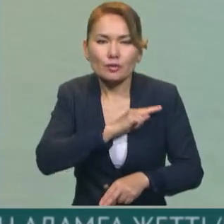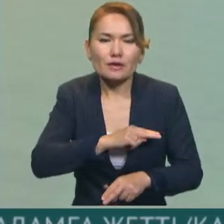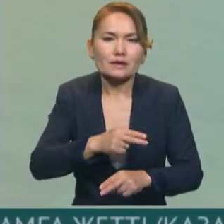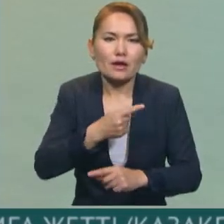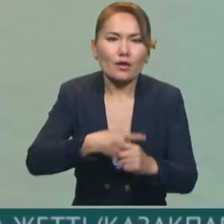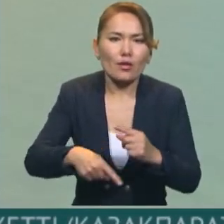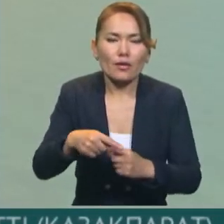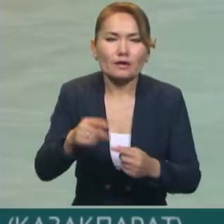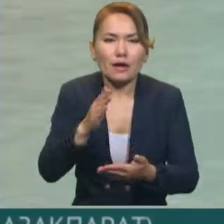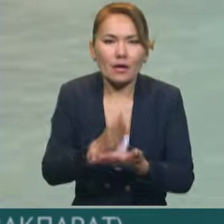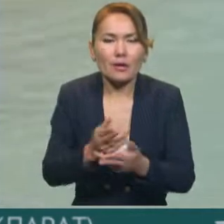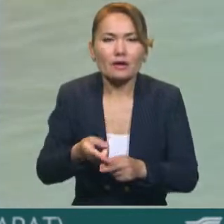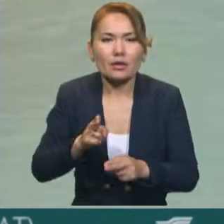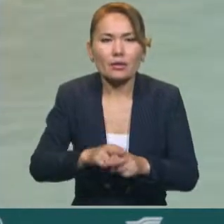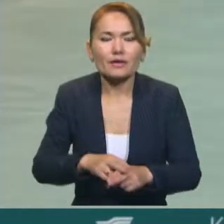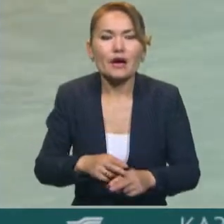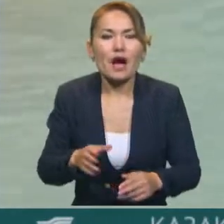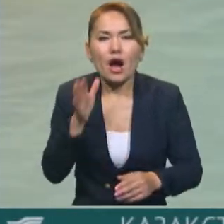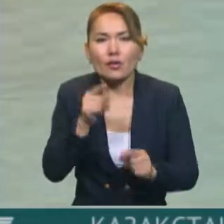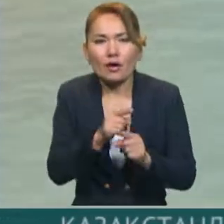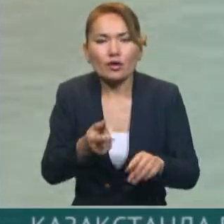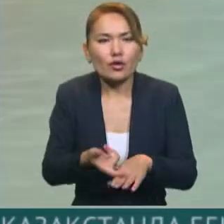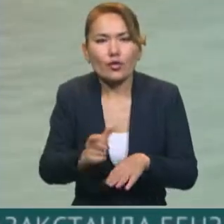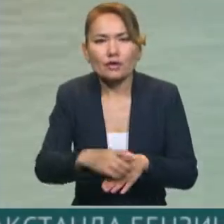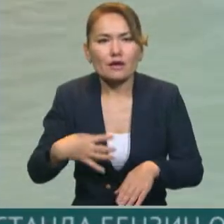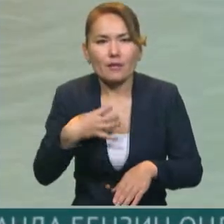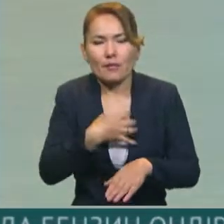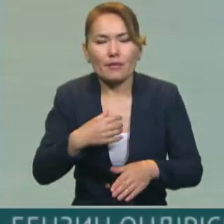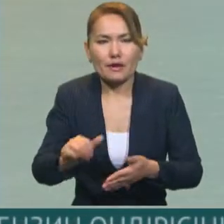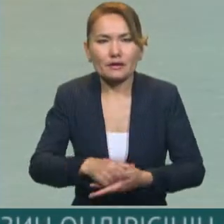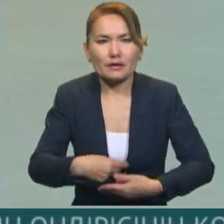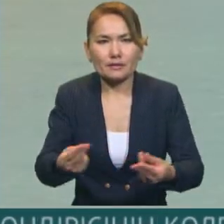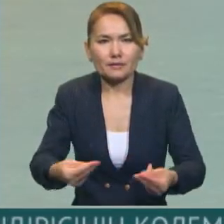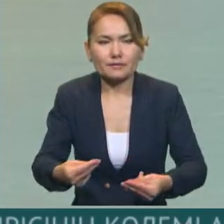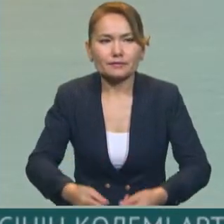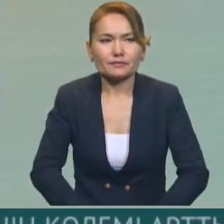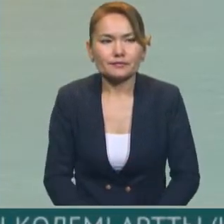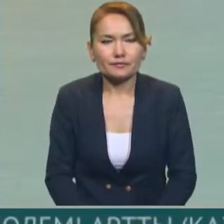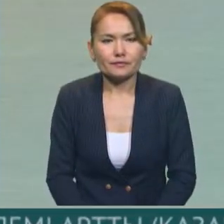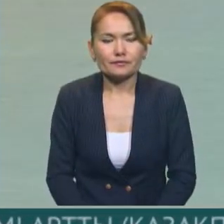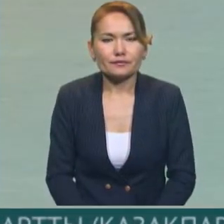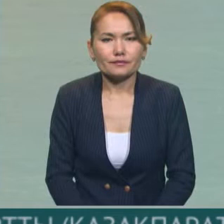Бұл конвенция бүгінгідей аумалы төкпелі заманда өте өзекті, дейді британиялық журналист.